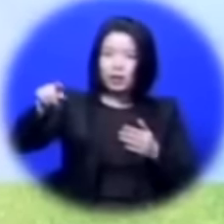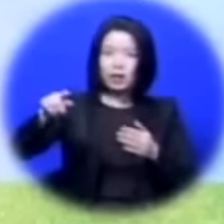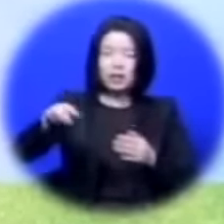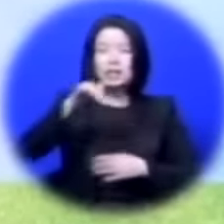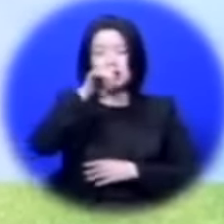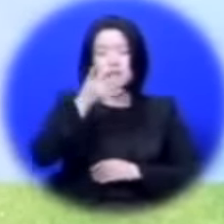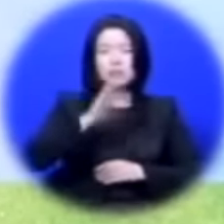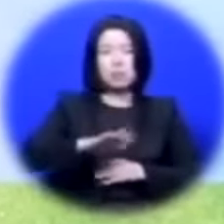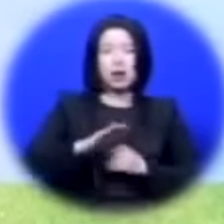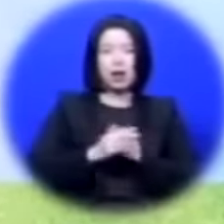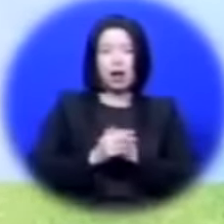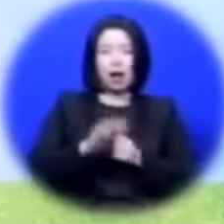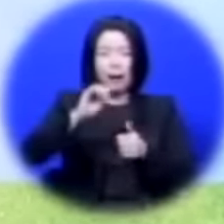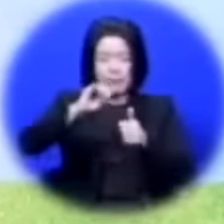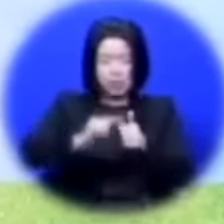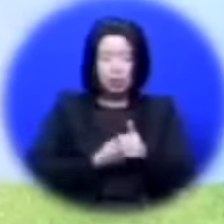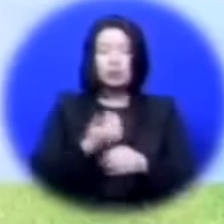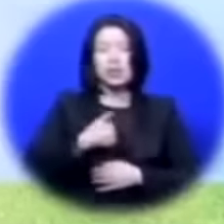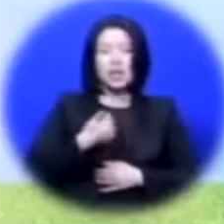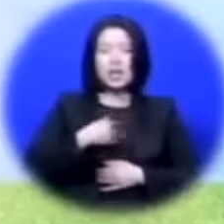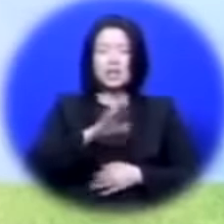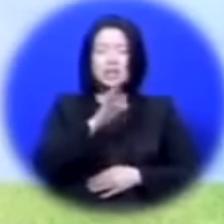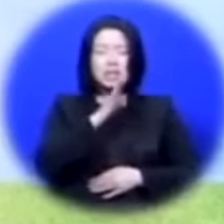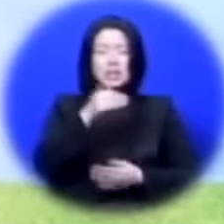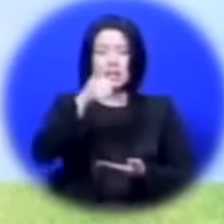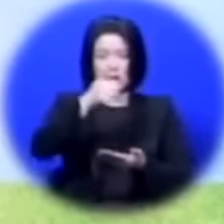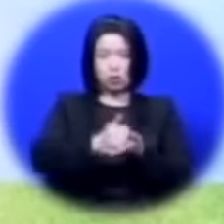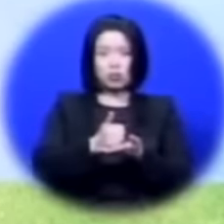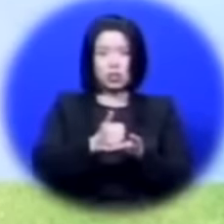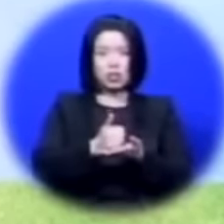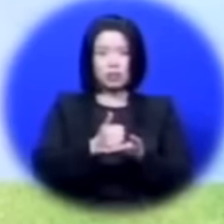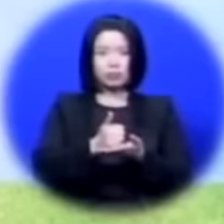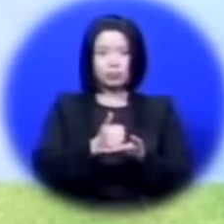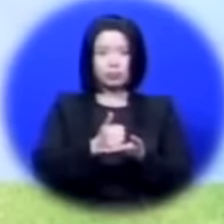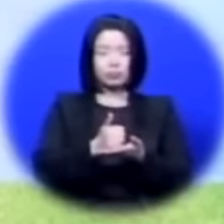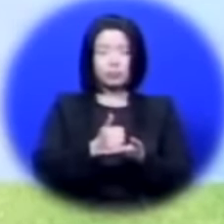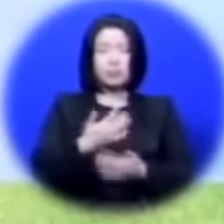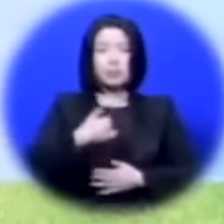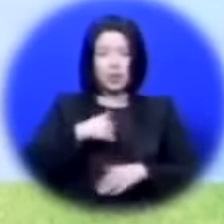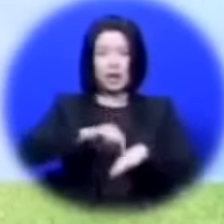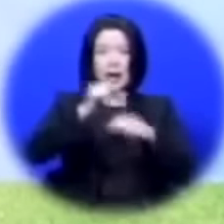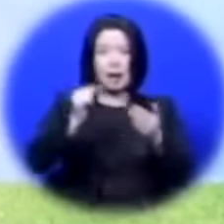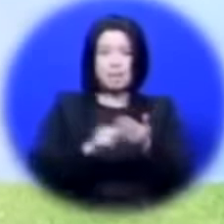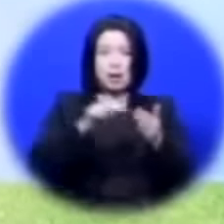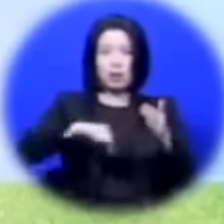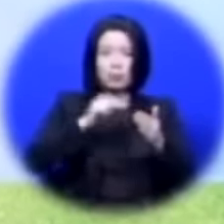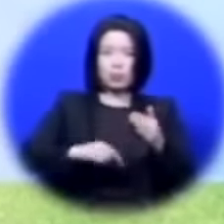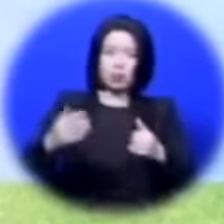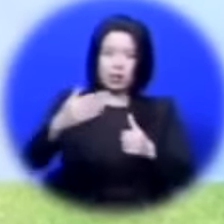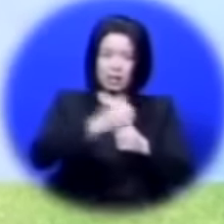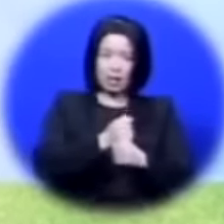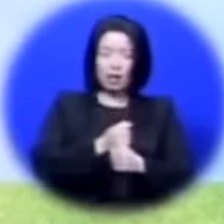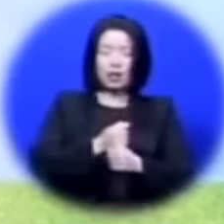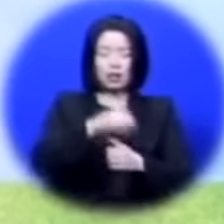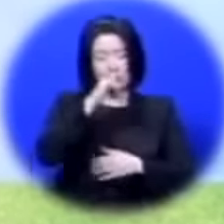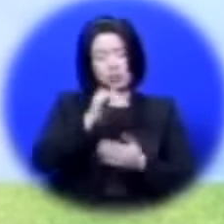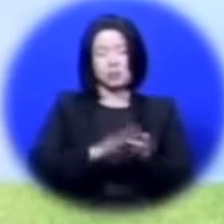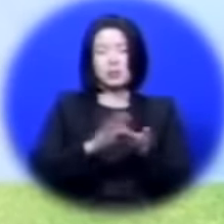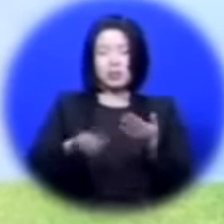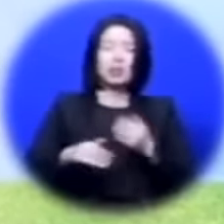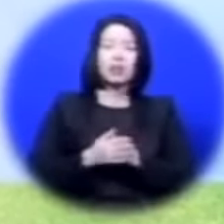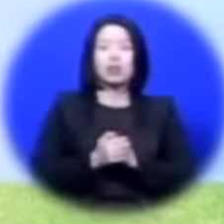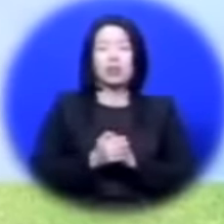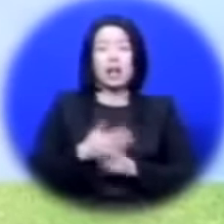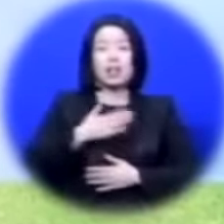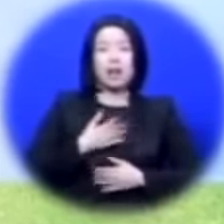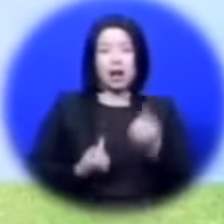떠나갔지만 비로소 제 진정한 주인이 제 마음속을 사로잡